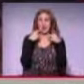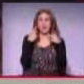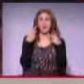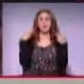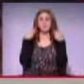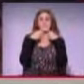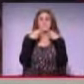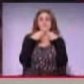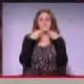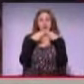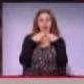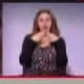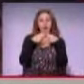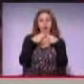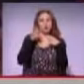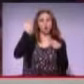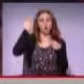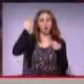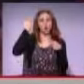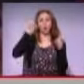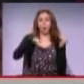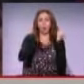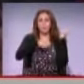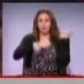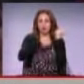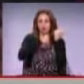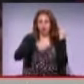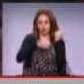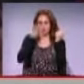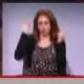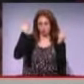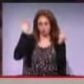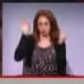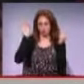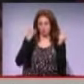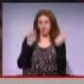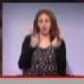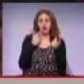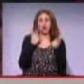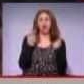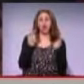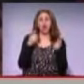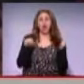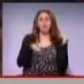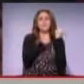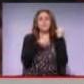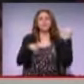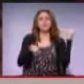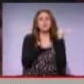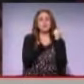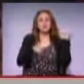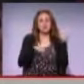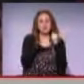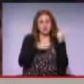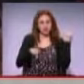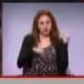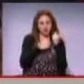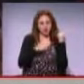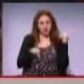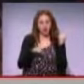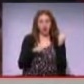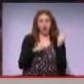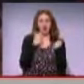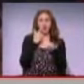التشكيليين في الاوبرا اكتر من مره. عرضت في القاعه الموسيقيه في مركز ثقافي اليوناني في نقابه